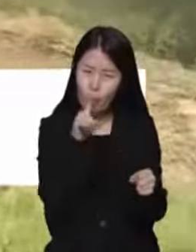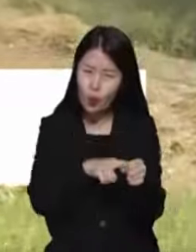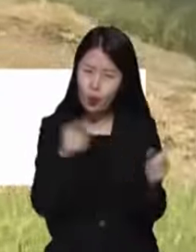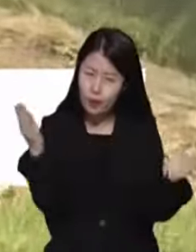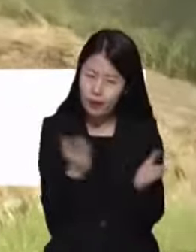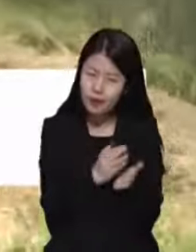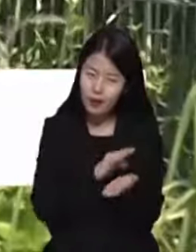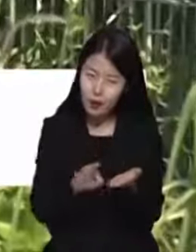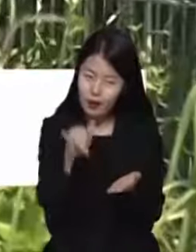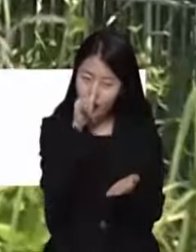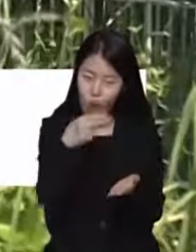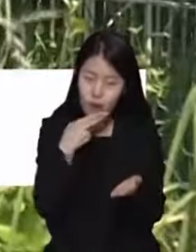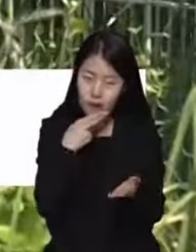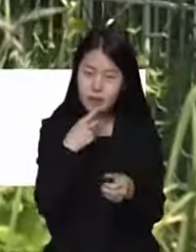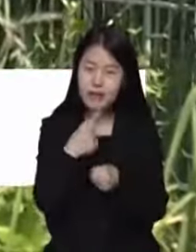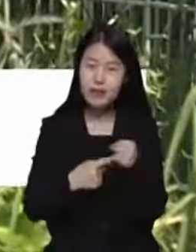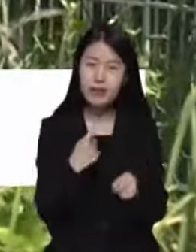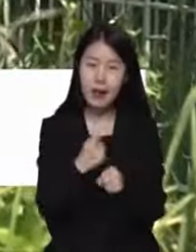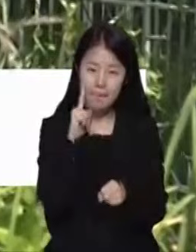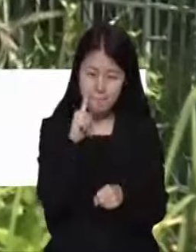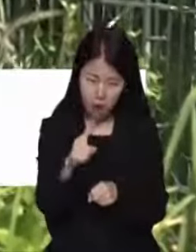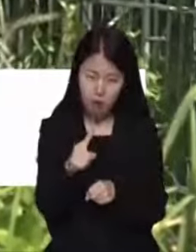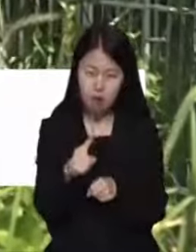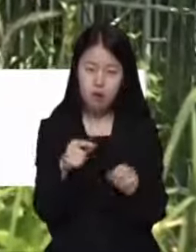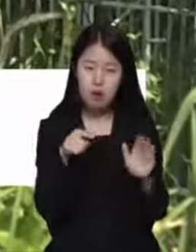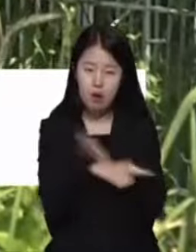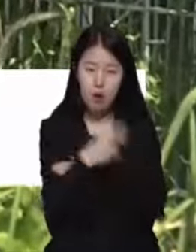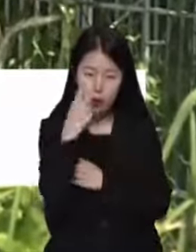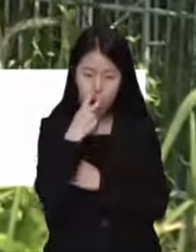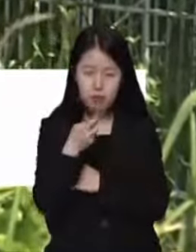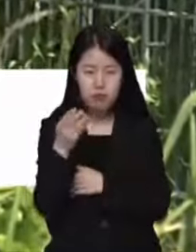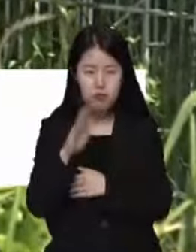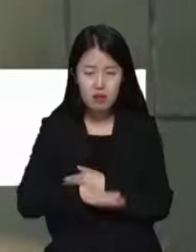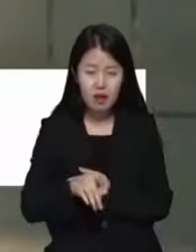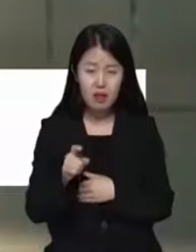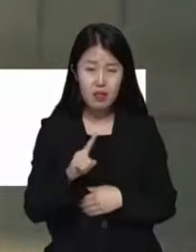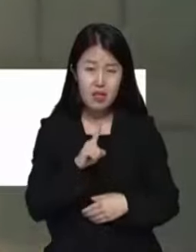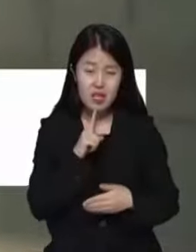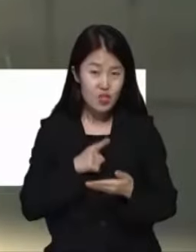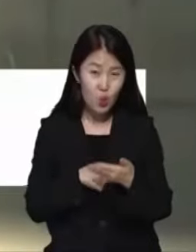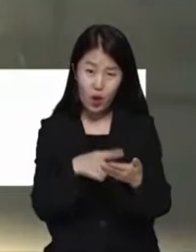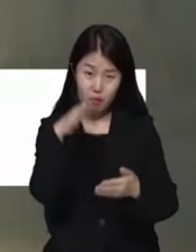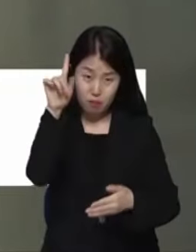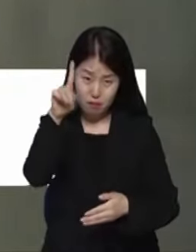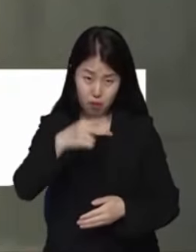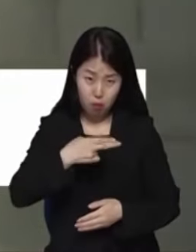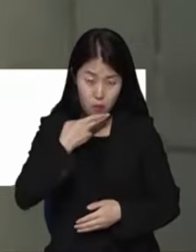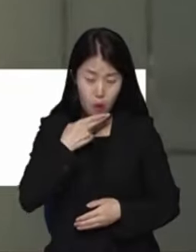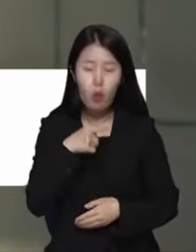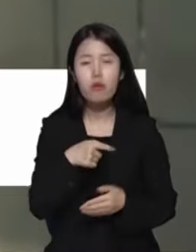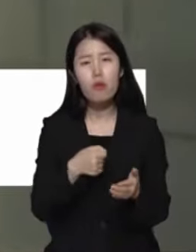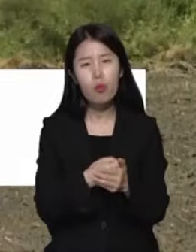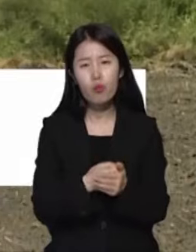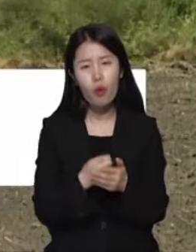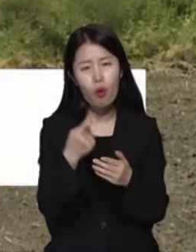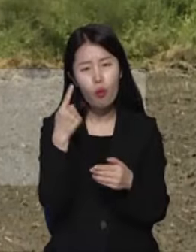번씩은 저희들 점검을 나갑니다. 근데 아예 등록을 안 했다 그 말씀이시죠? 예, 그렇기 때문에 저희들이 알 수 있는 도리가